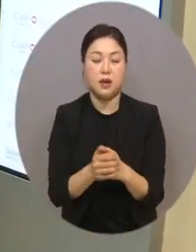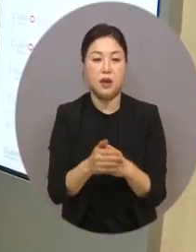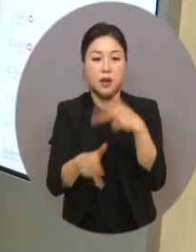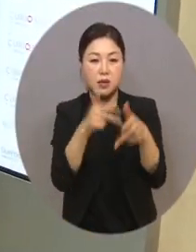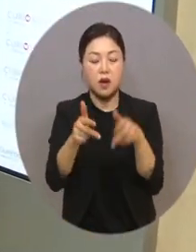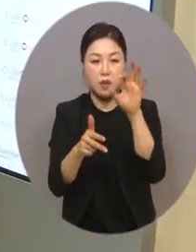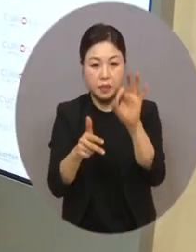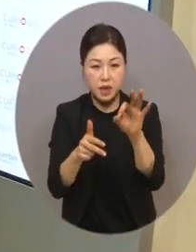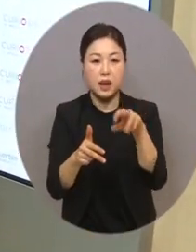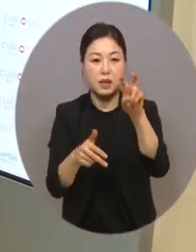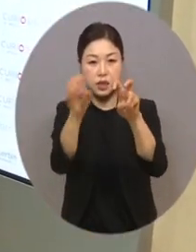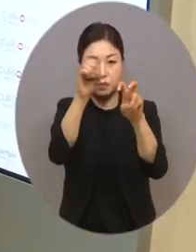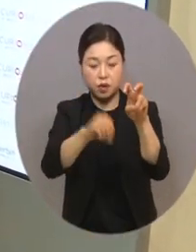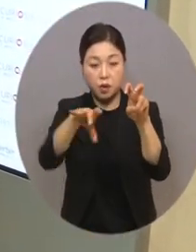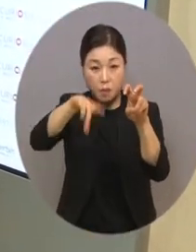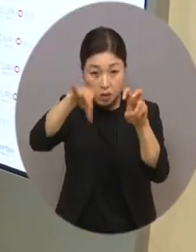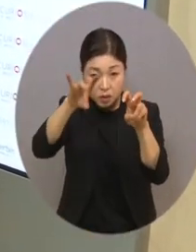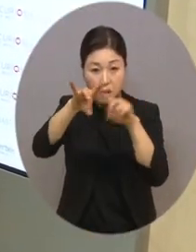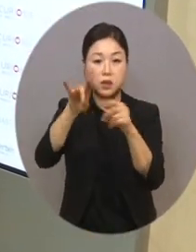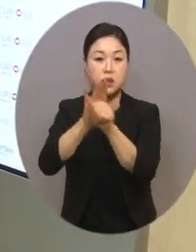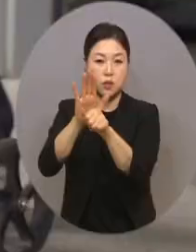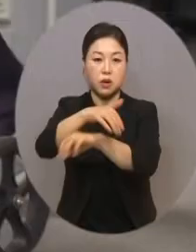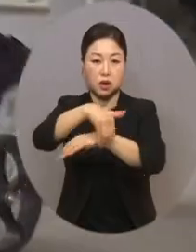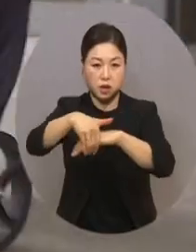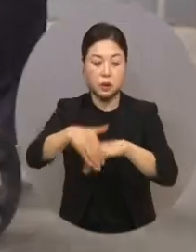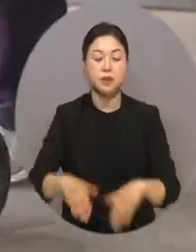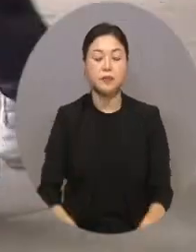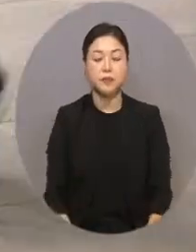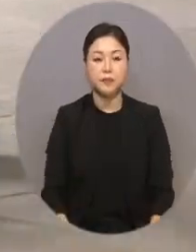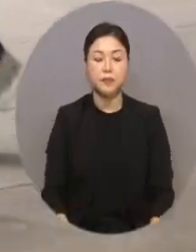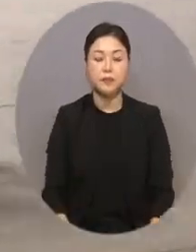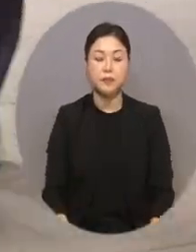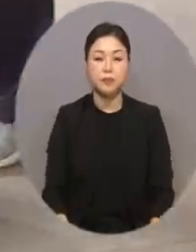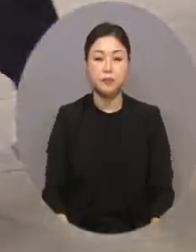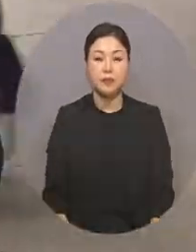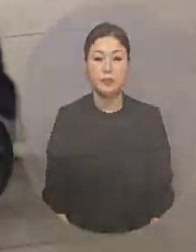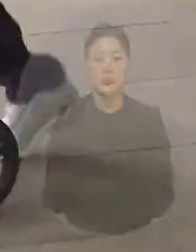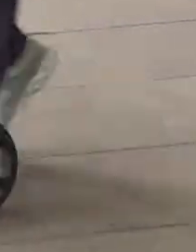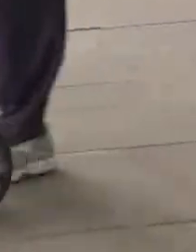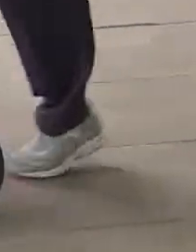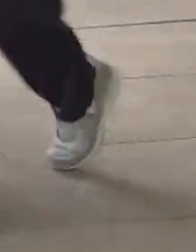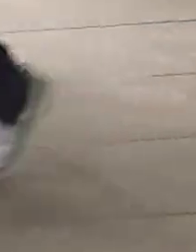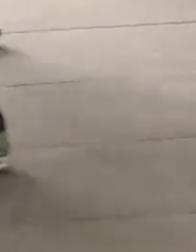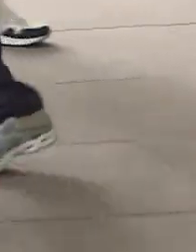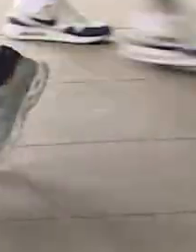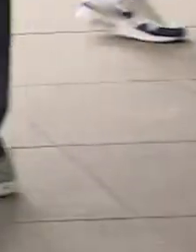20% 우선 배정할 계획입니다 복지 T 뉴스 정유정